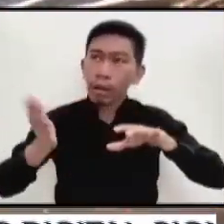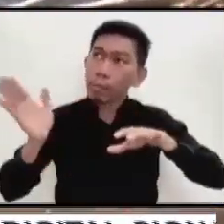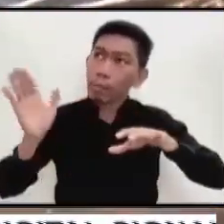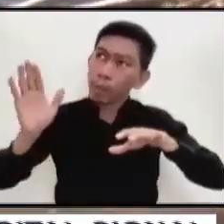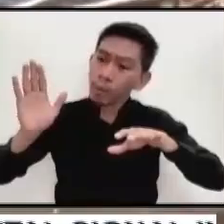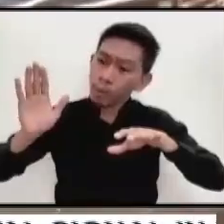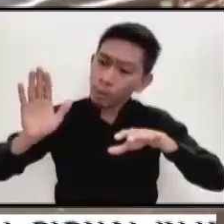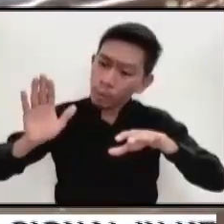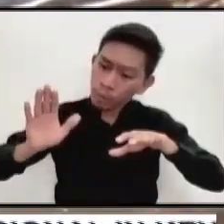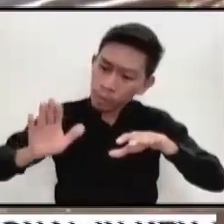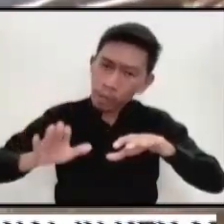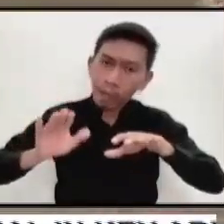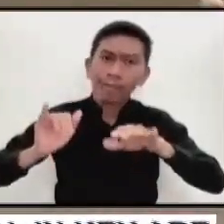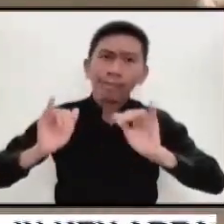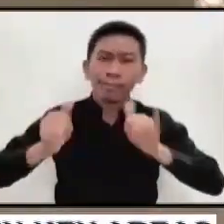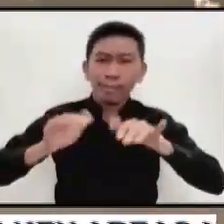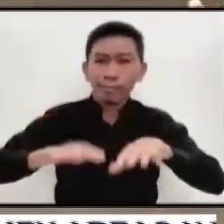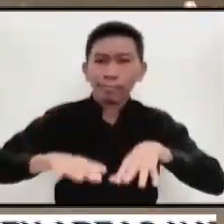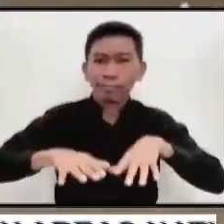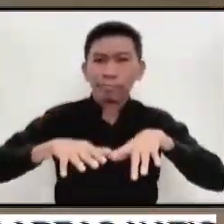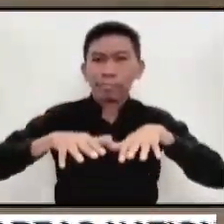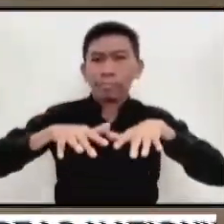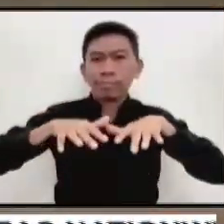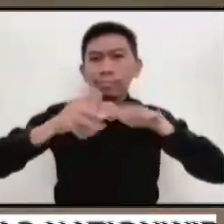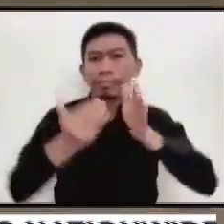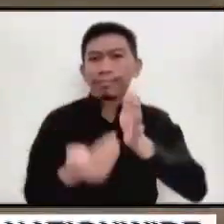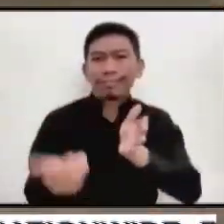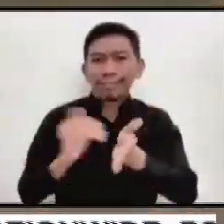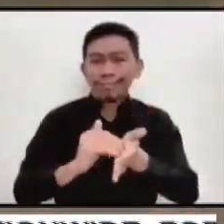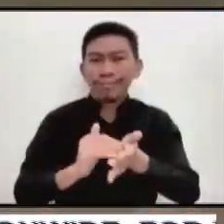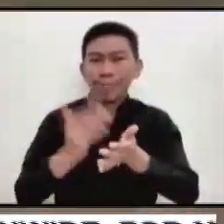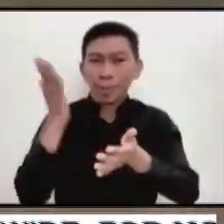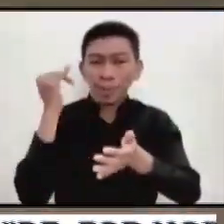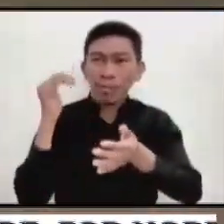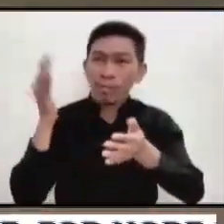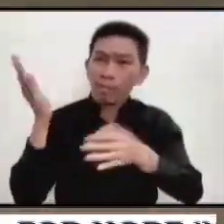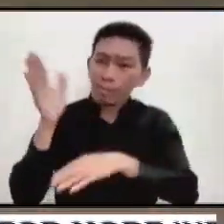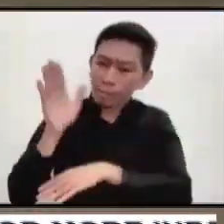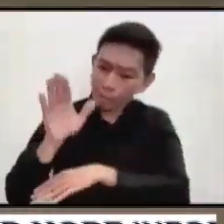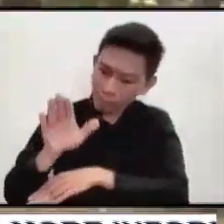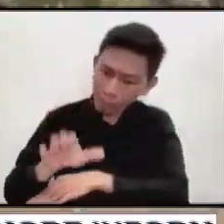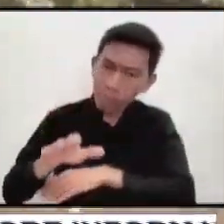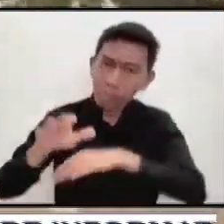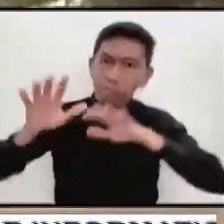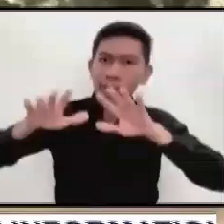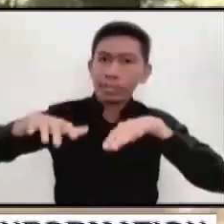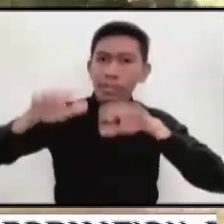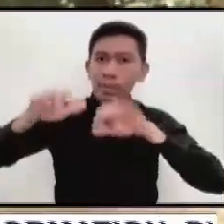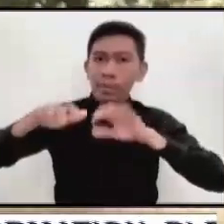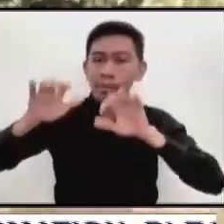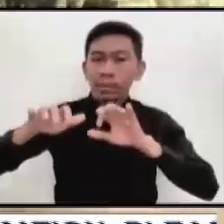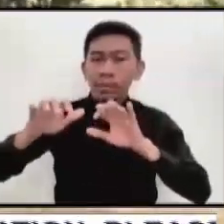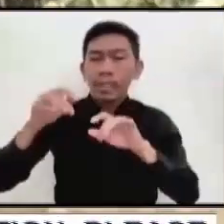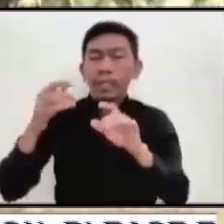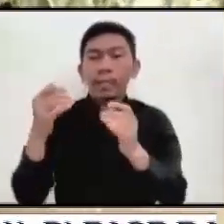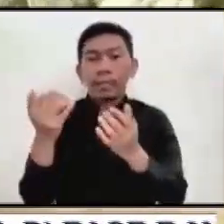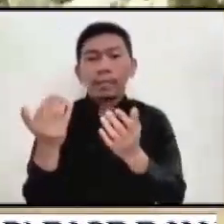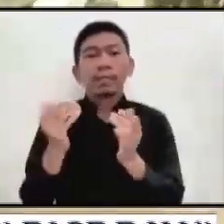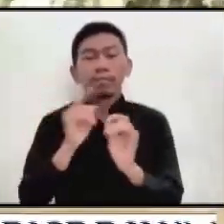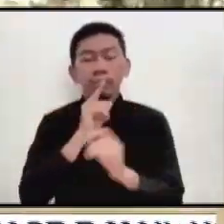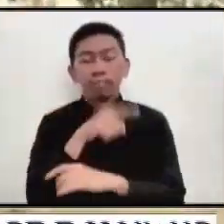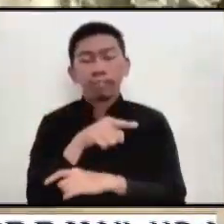yesterday, tumataas na naman yung baha kasi nga umuulan na naman. So, yun ang medyo talagang nakakaano